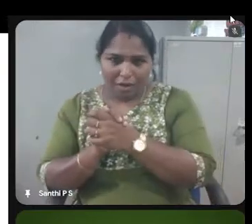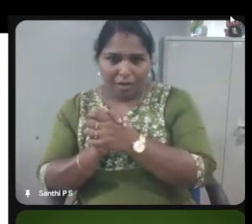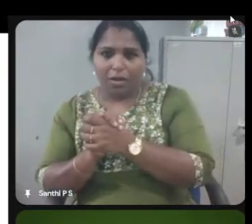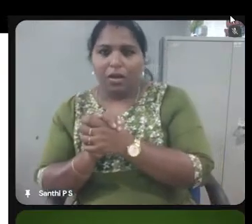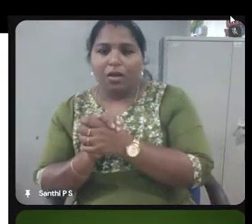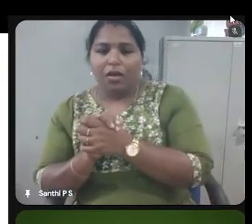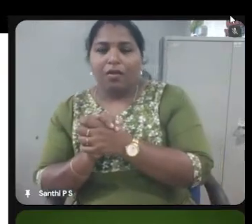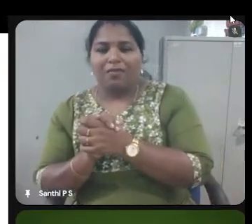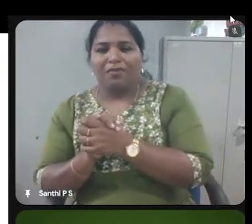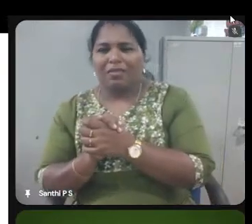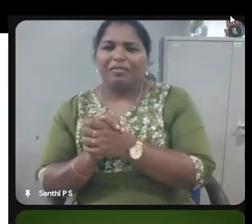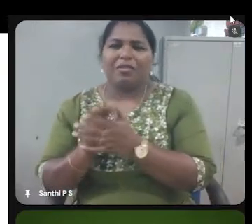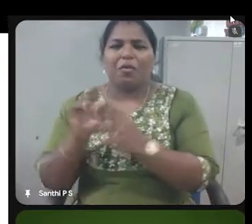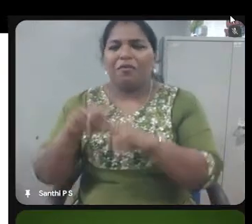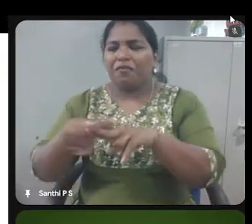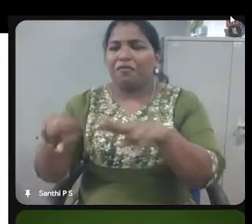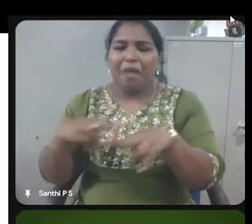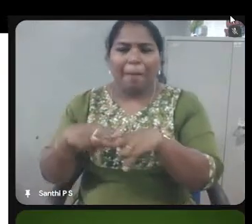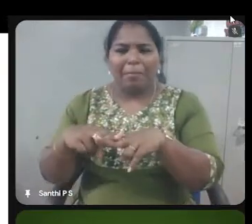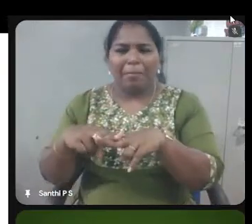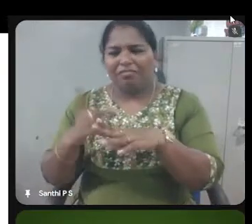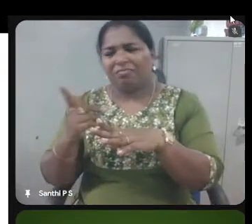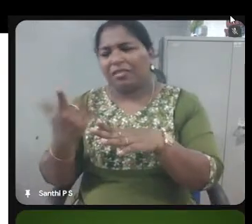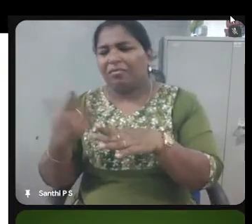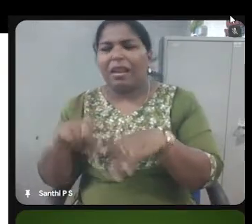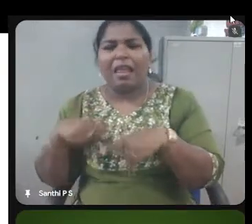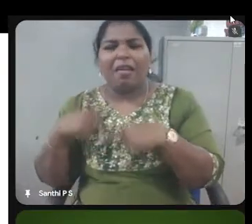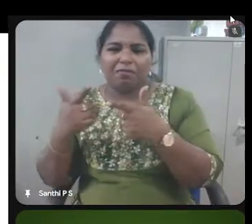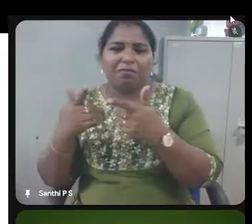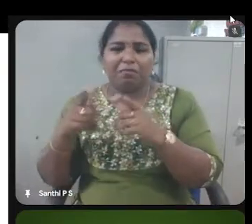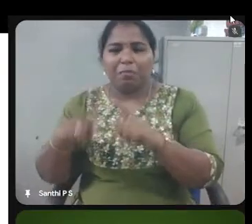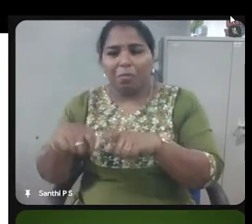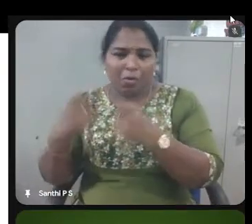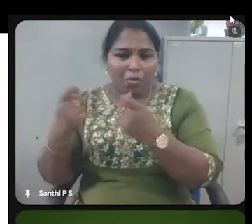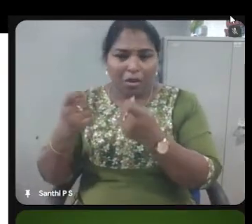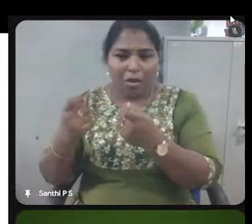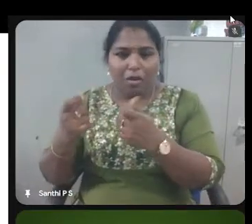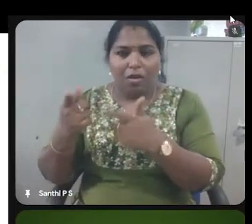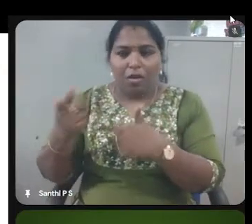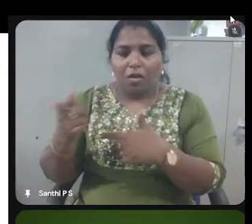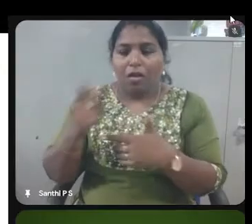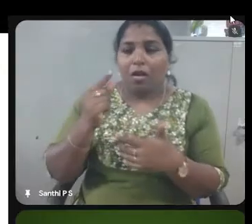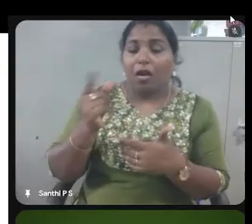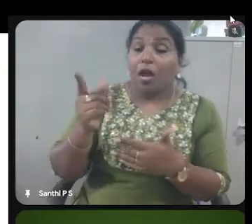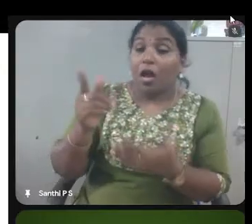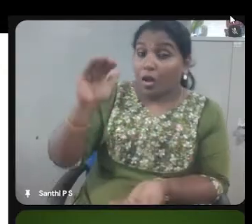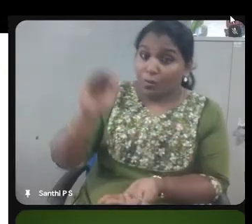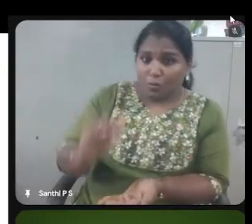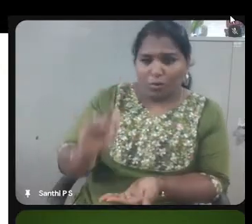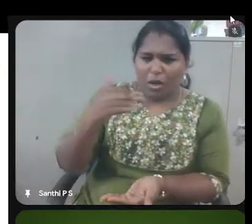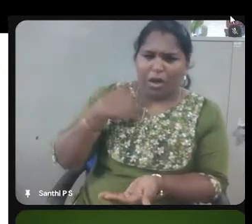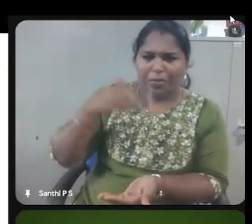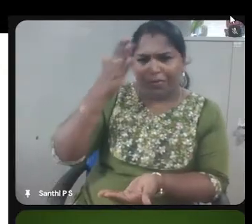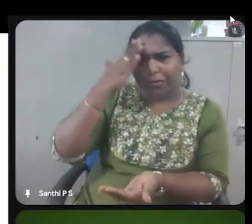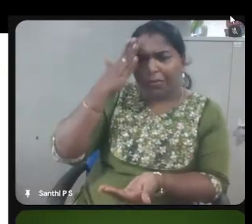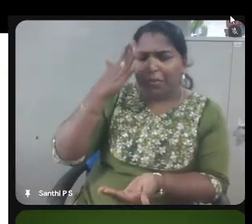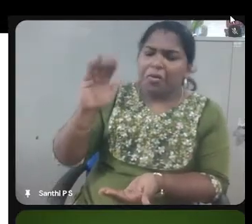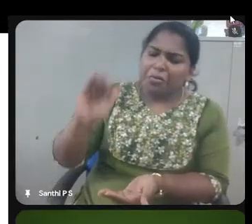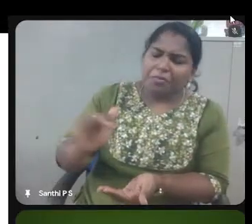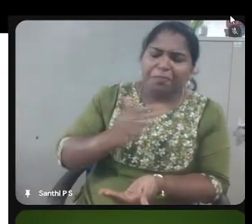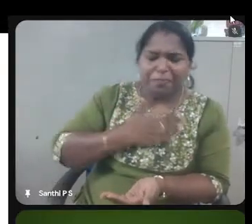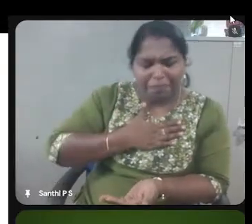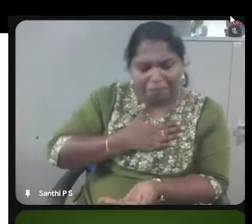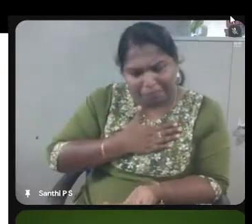അവരൊരു ബ്രോക്കൺ ഫാമിലിയാണ്. അപ്പൊ ആ ഒരു കുട്ടി ഇനിഷ്യലി ആ കുട്ടീനെ എനിക്ക് ചെറുപ്പം മുതലേ അറിയാം, വളരെ ഒരു